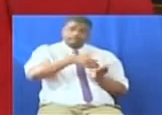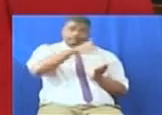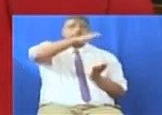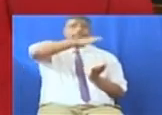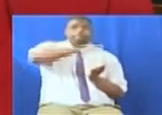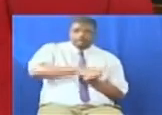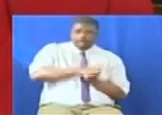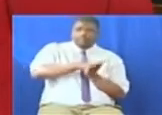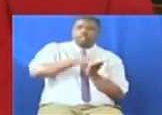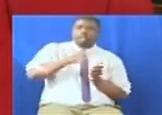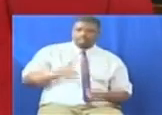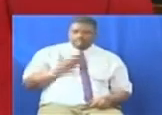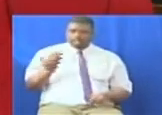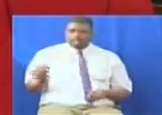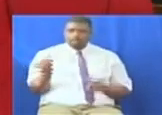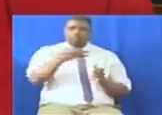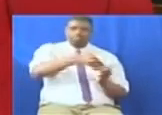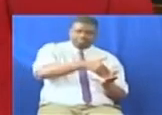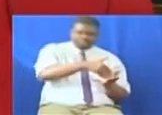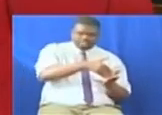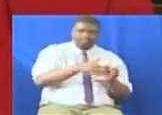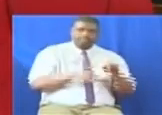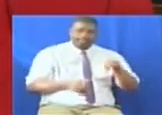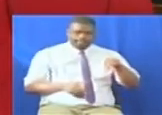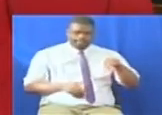alikokuwa anataka twende.